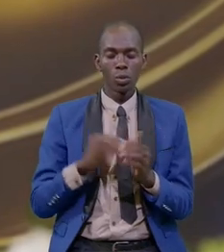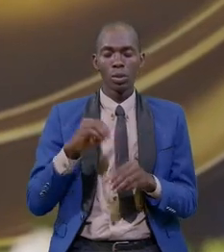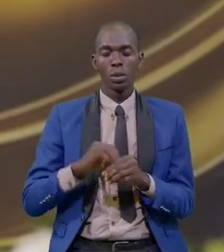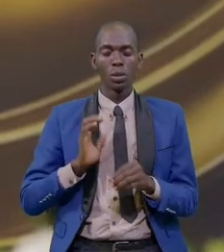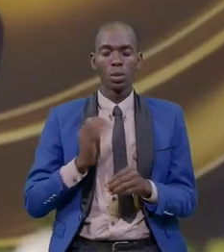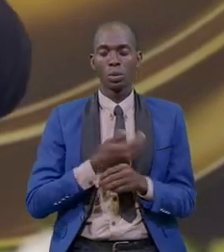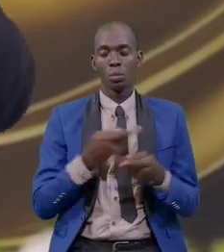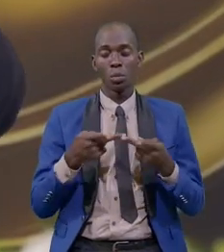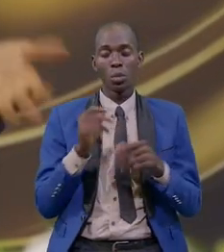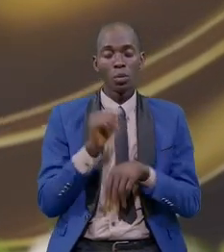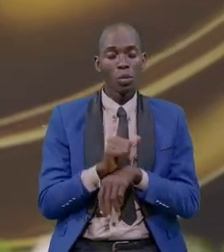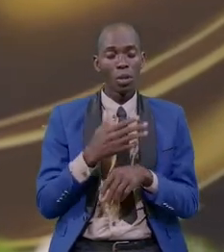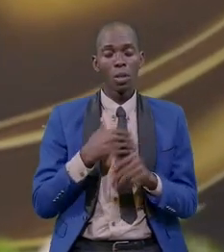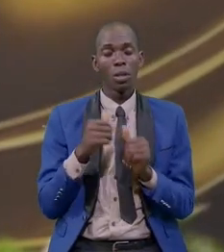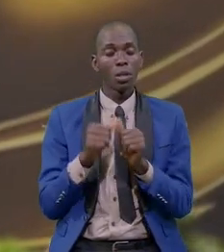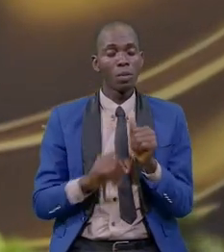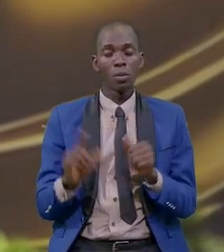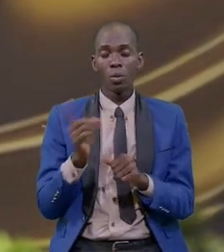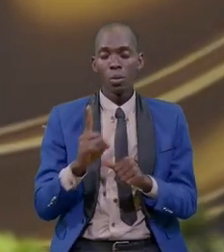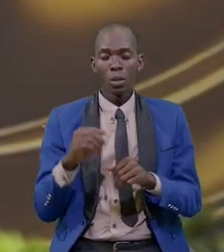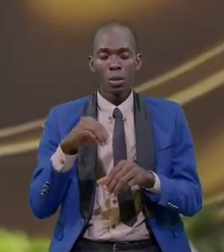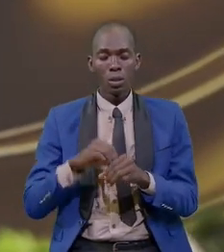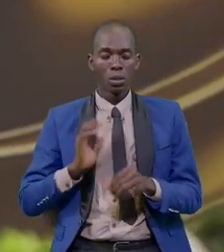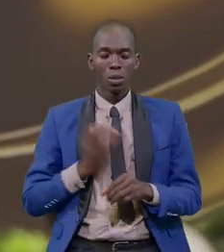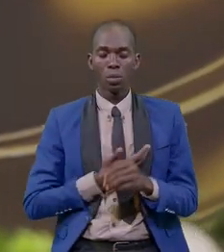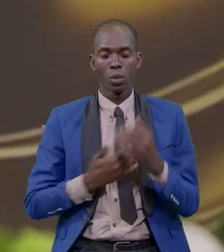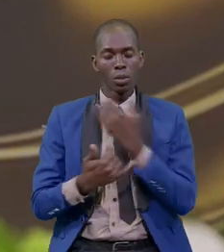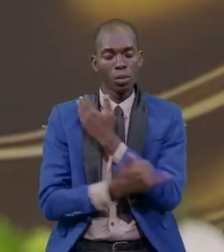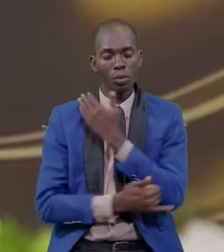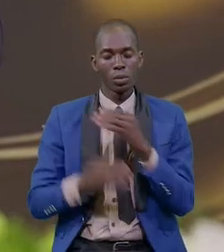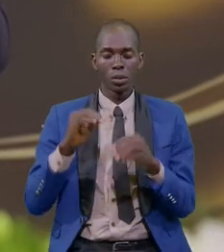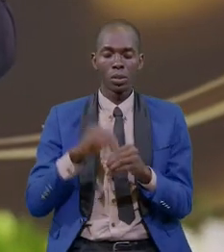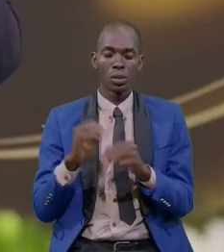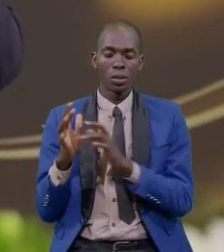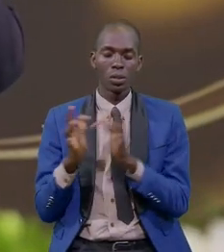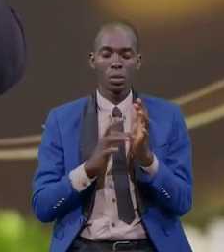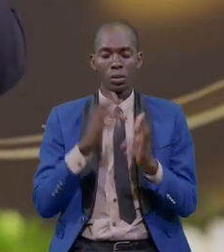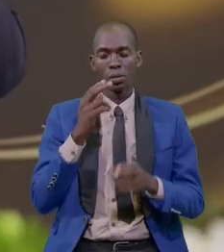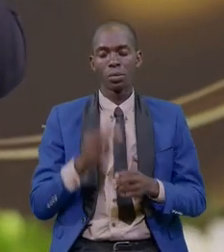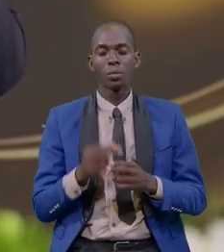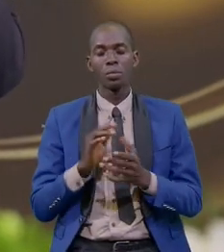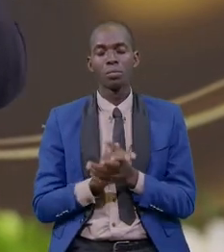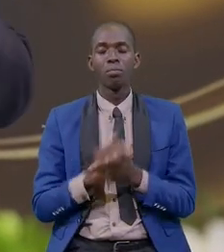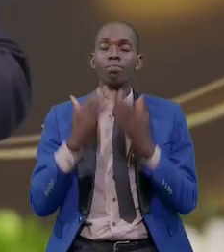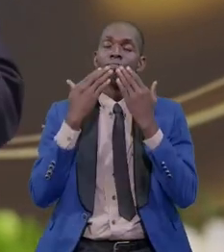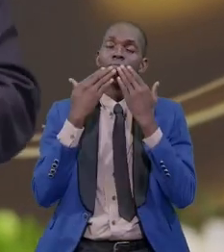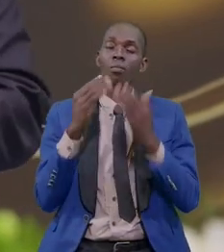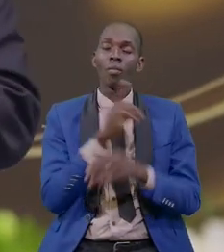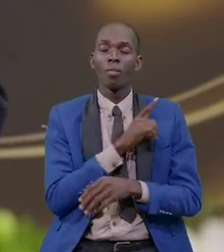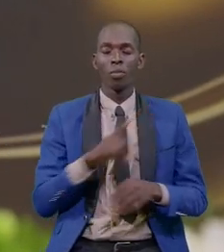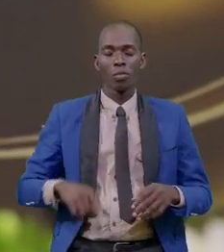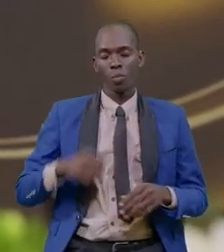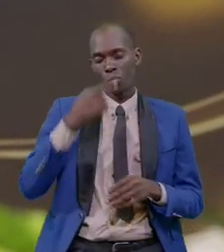de fruits partout dans notre pays au nom de Jésus. Merci Seigneur pour